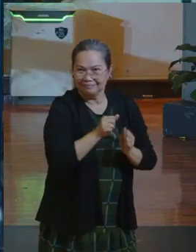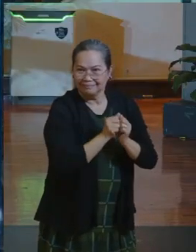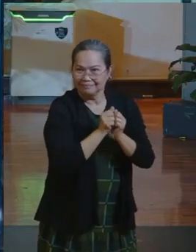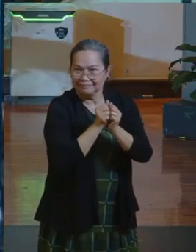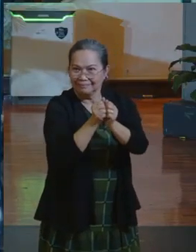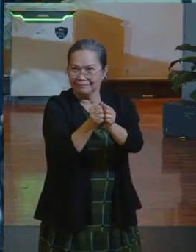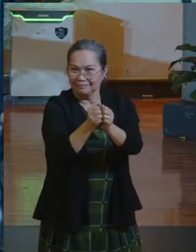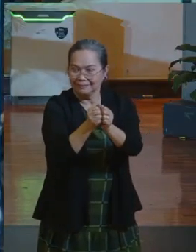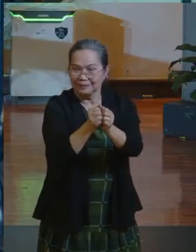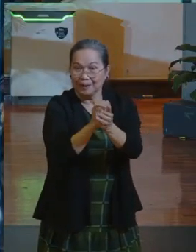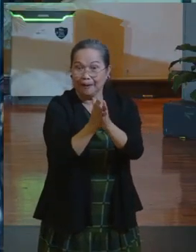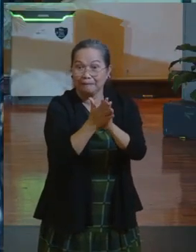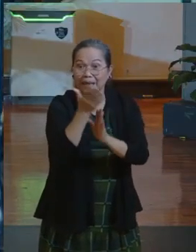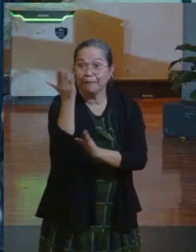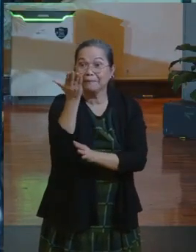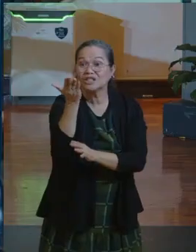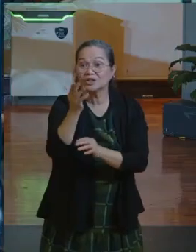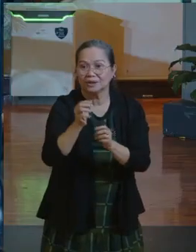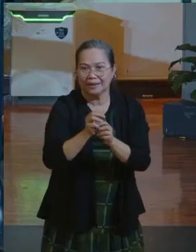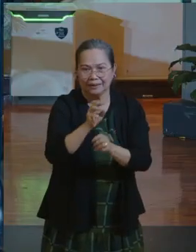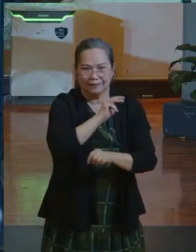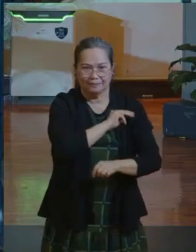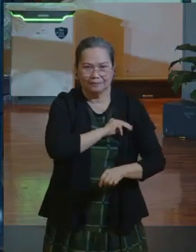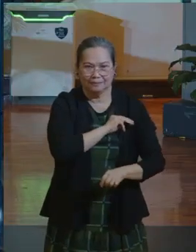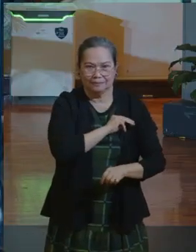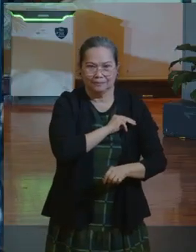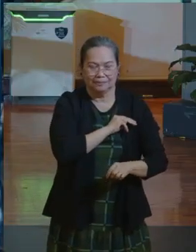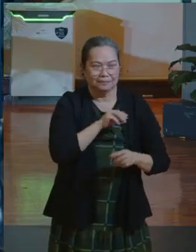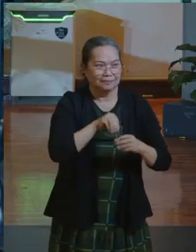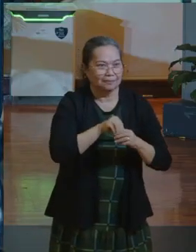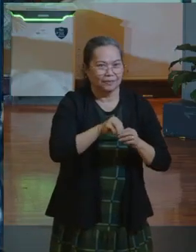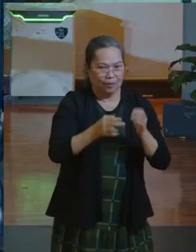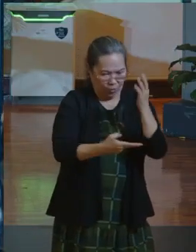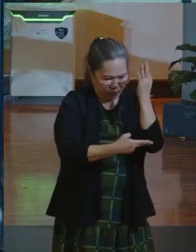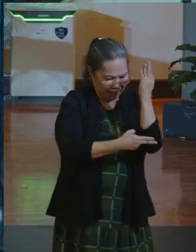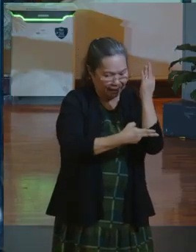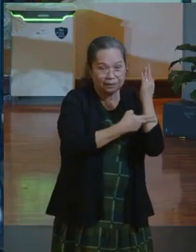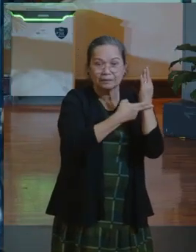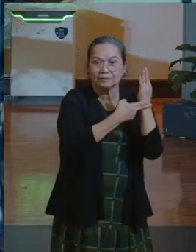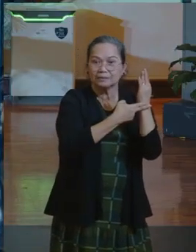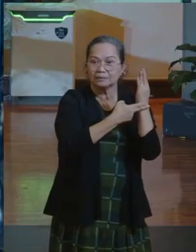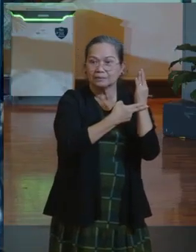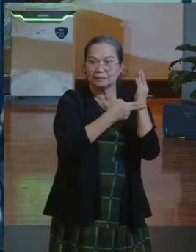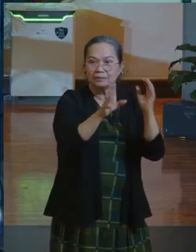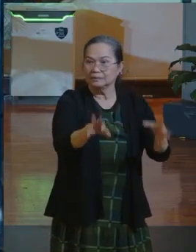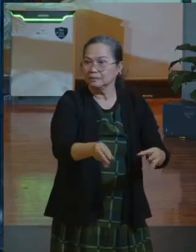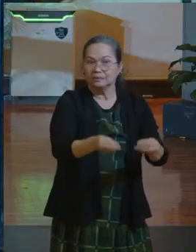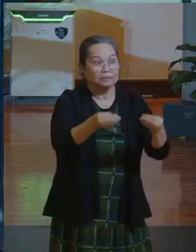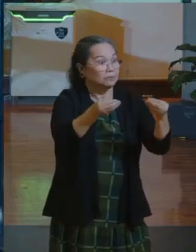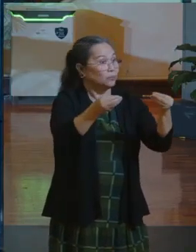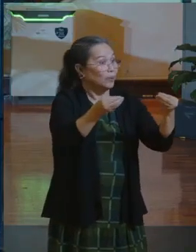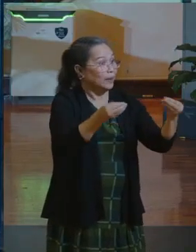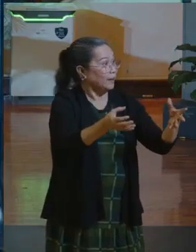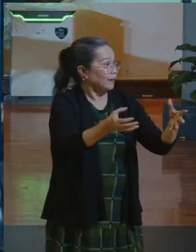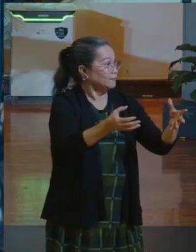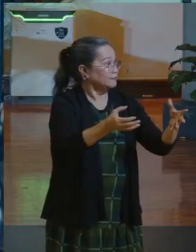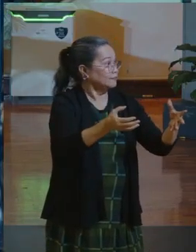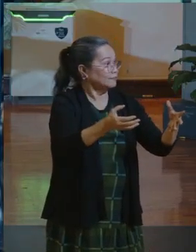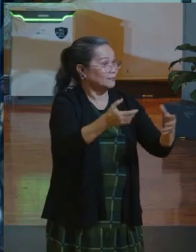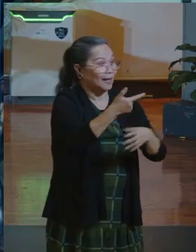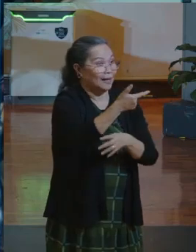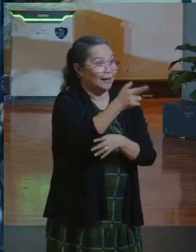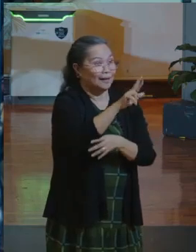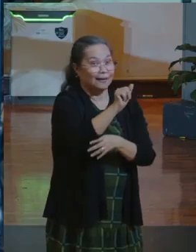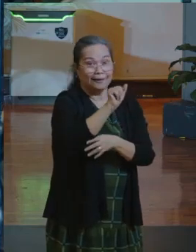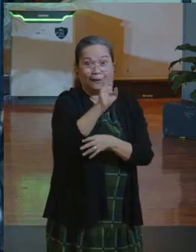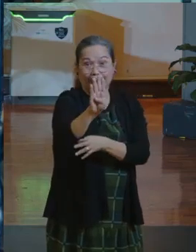sa wet food mission, ilalagay natin sa dissenting hotel. Bibigyan natin sila ng pang-Grab,